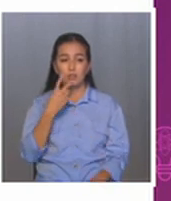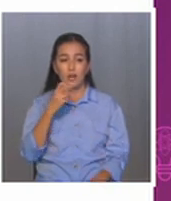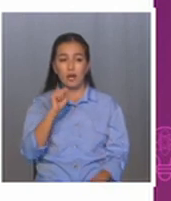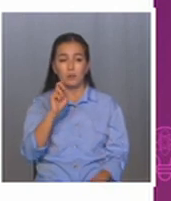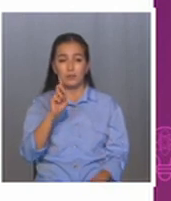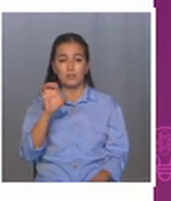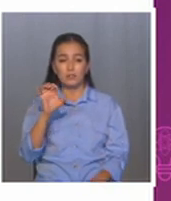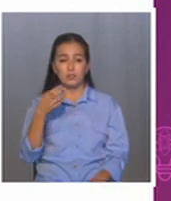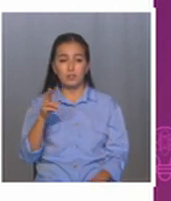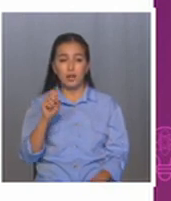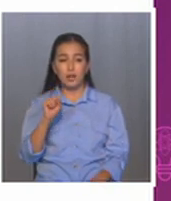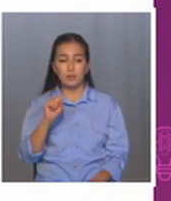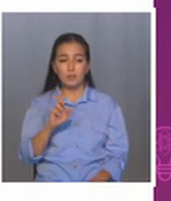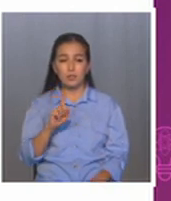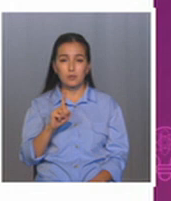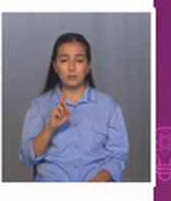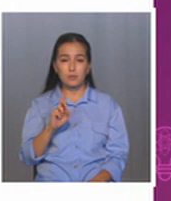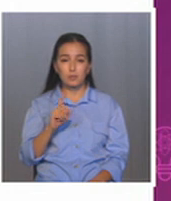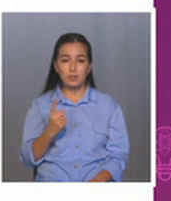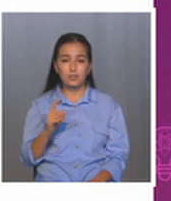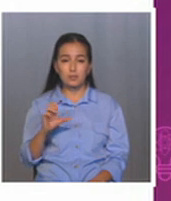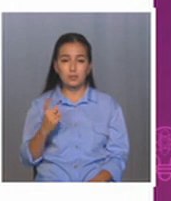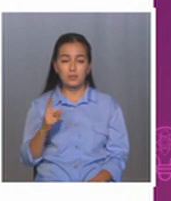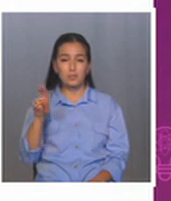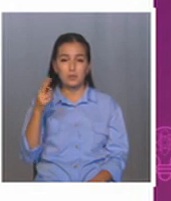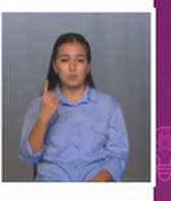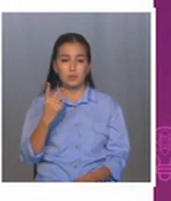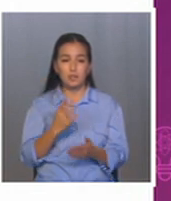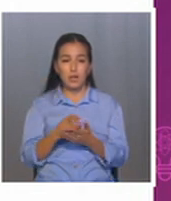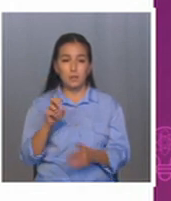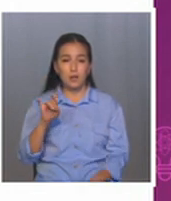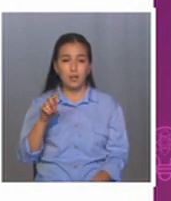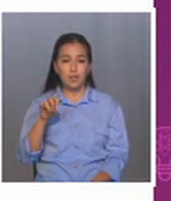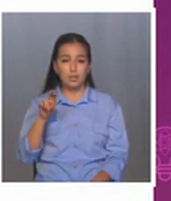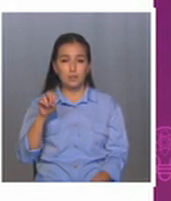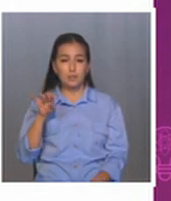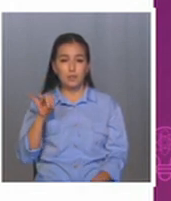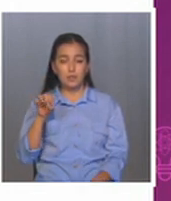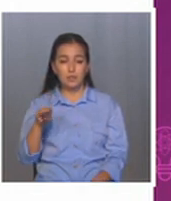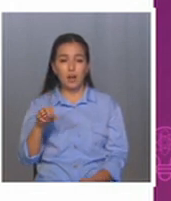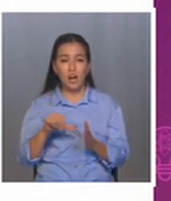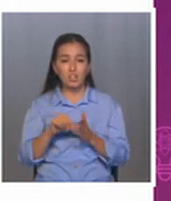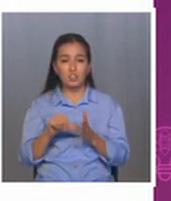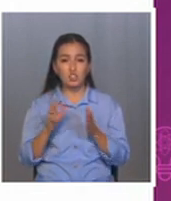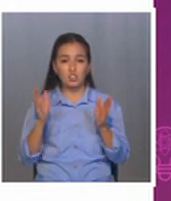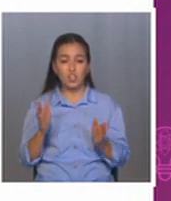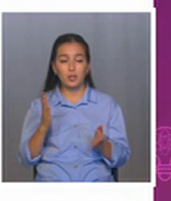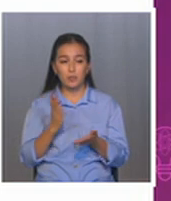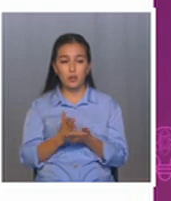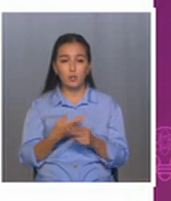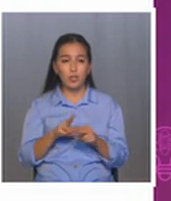Б1, С1, Д1 параллелепипеді берілген. Параллелепипедтің 6 жағы бар, және олардың